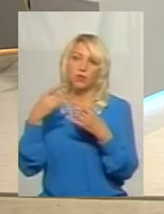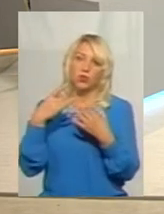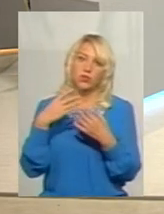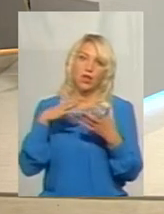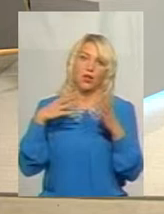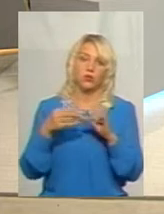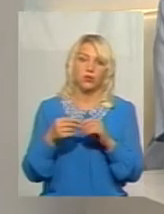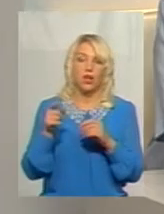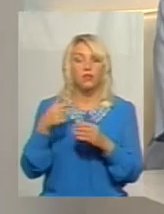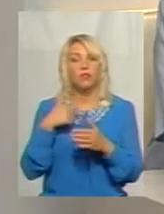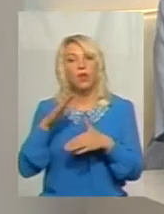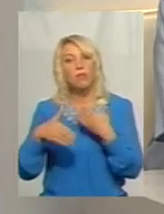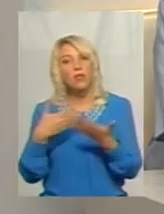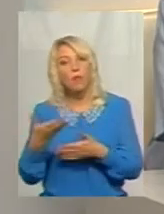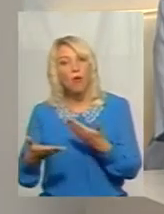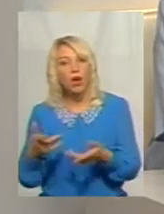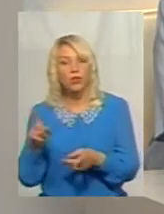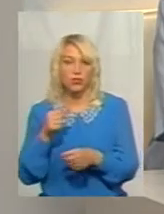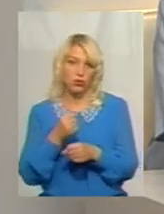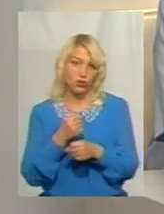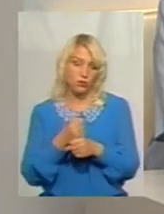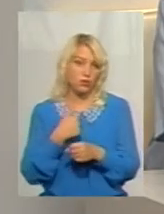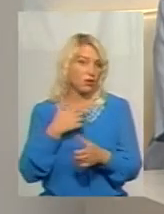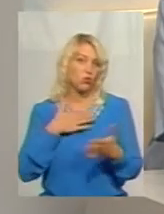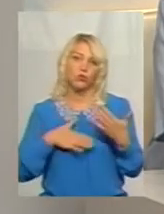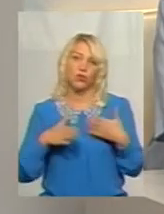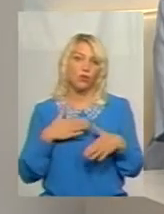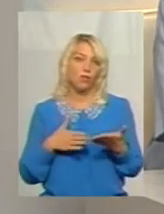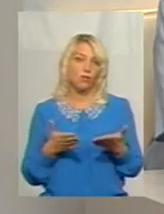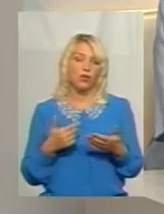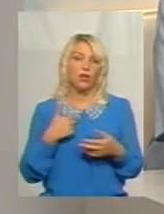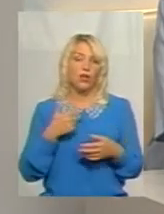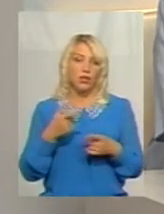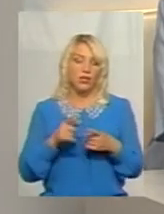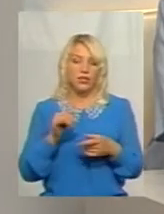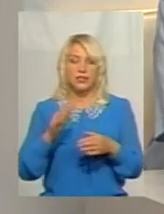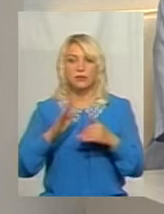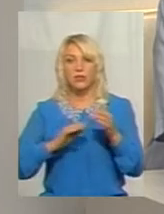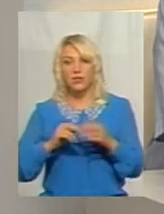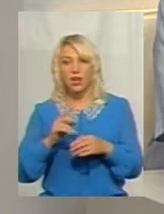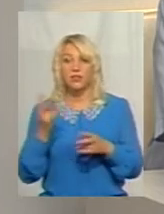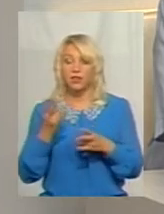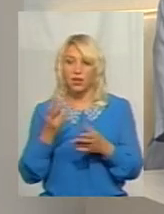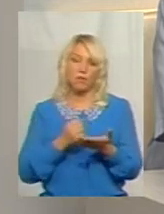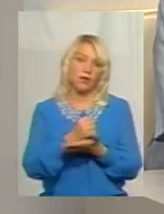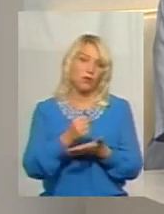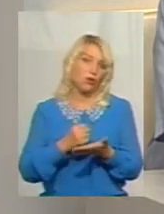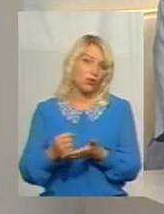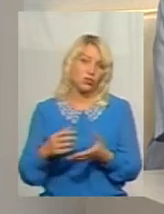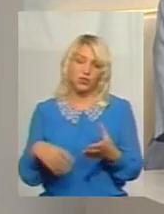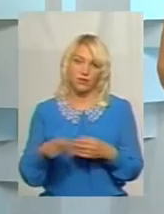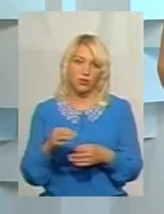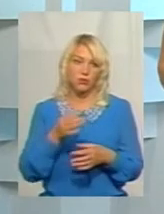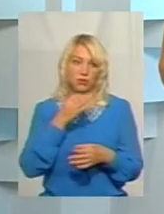результат, вона мені порадила, що мені робити. Я дуже довольна, треба, вона і до спеціаліста кругом пішла. Мене, мені, наприклад,